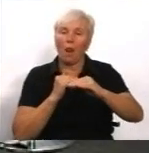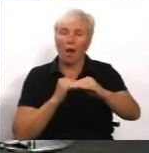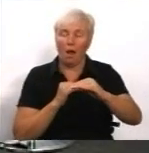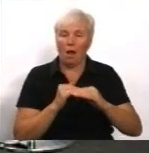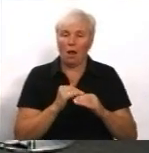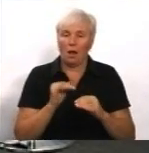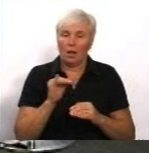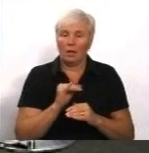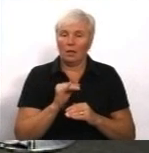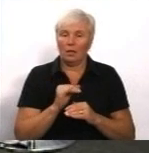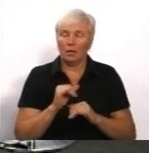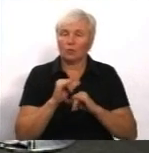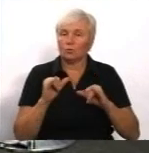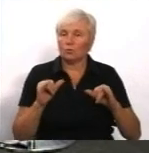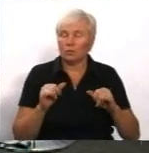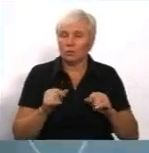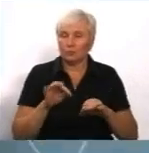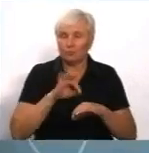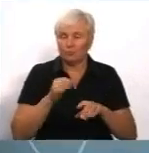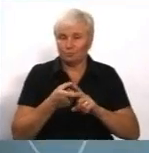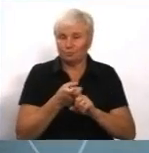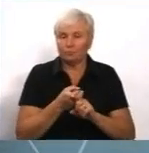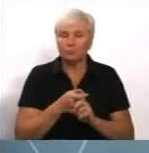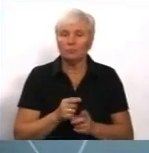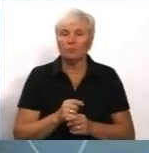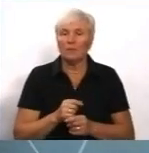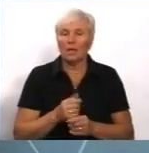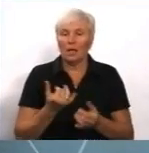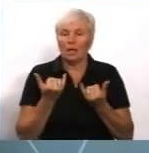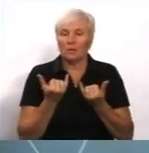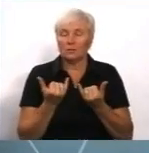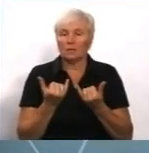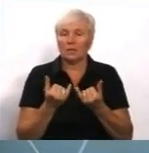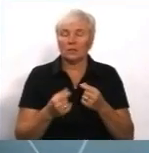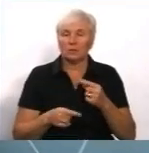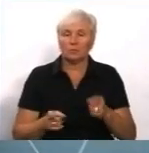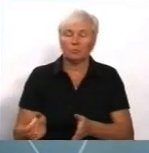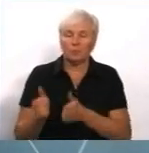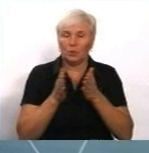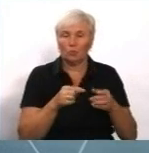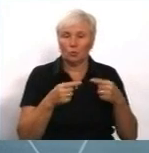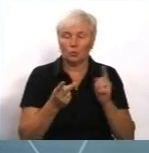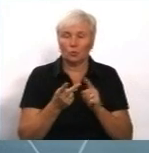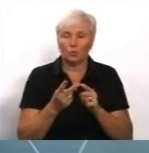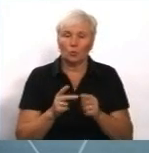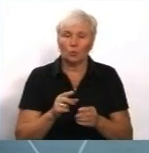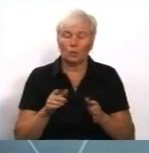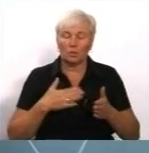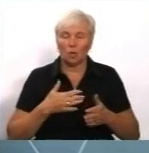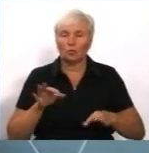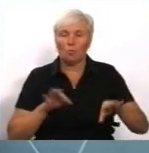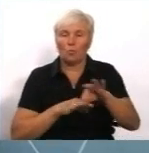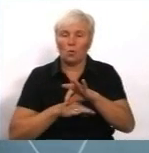які... Переносять. Ми вас почули. Власне, зараз переходимо до наступного пулу нашого проекту.